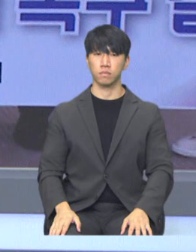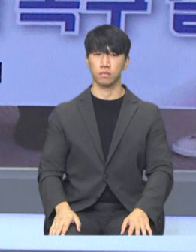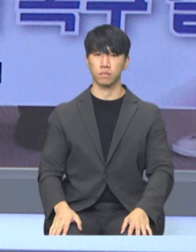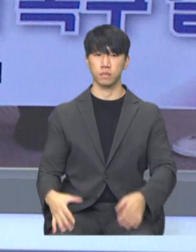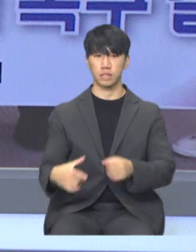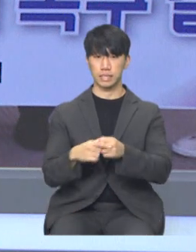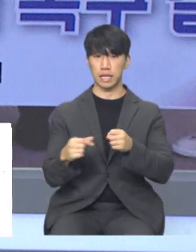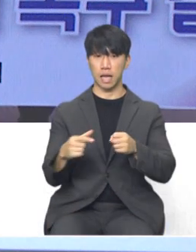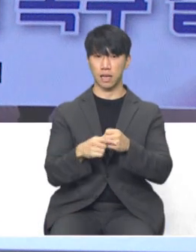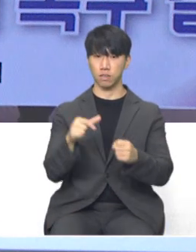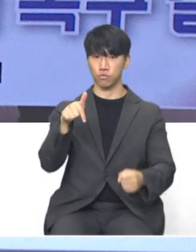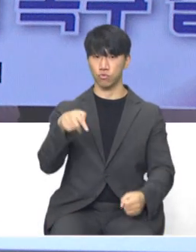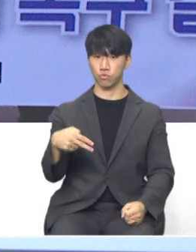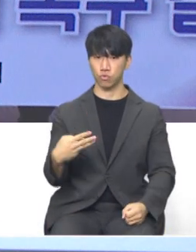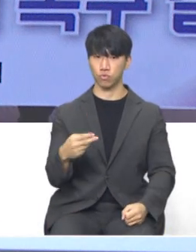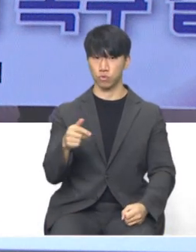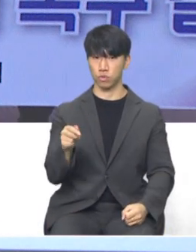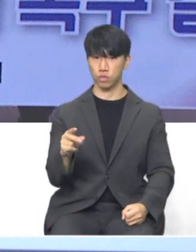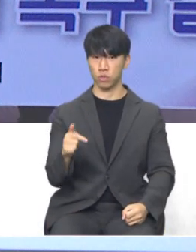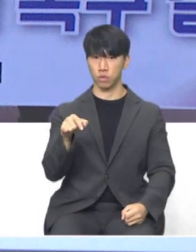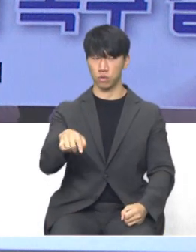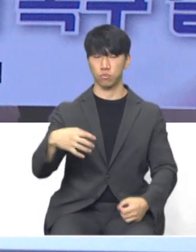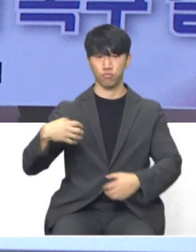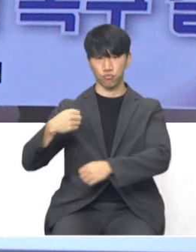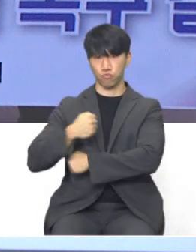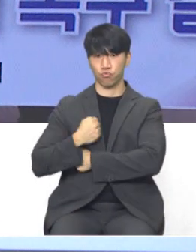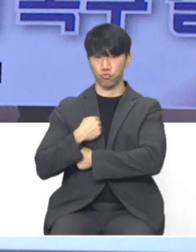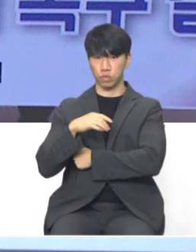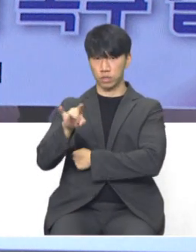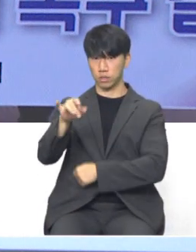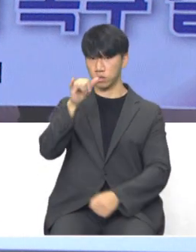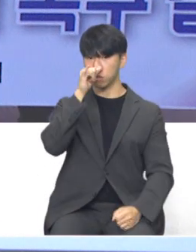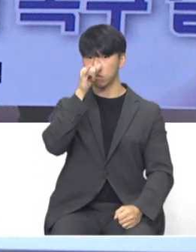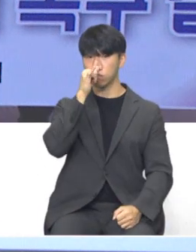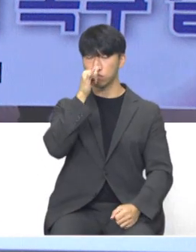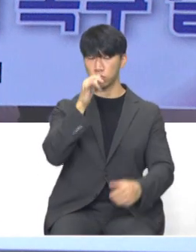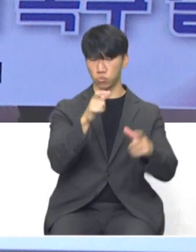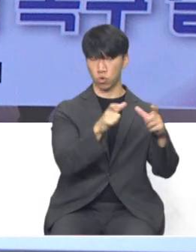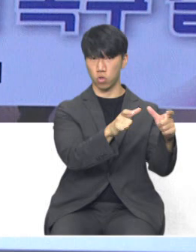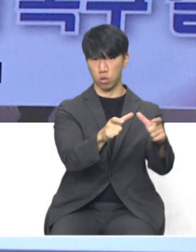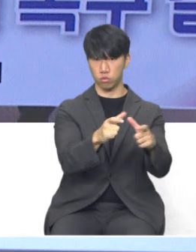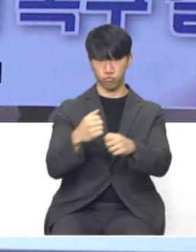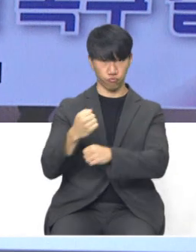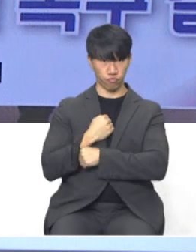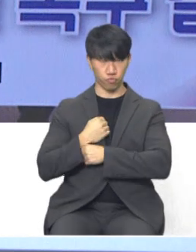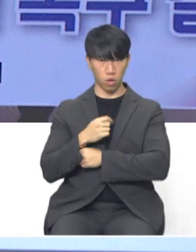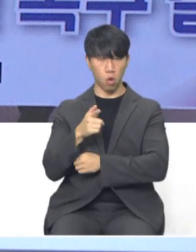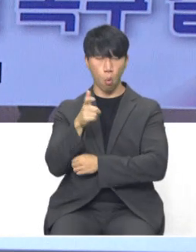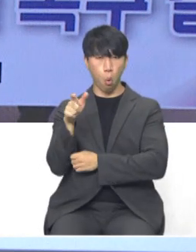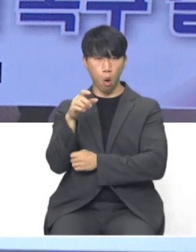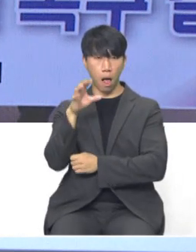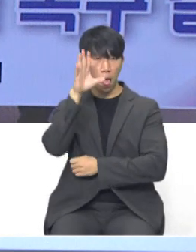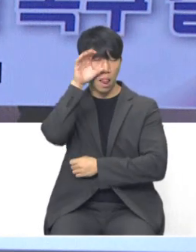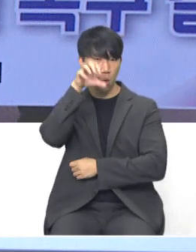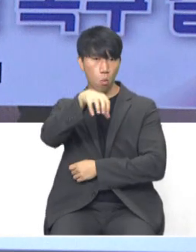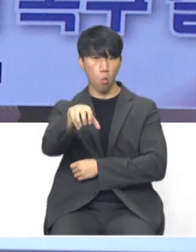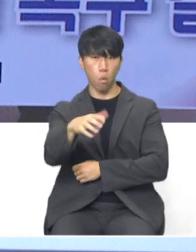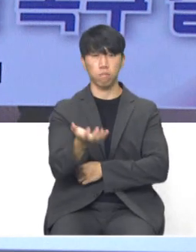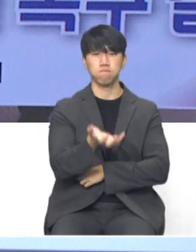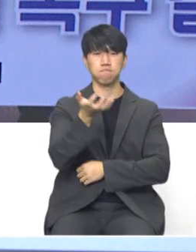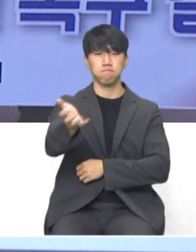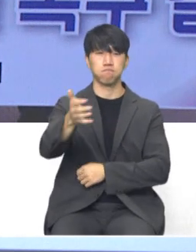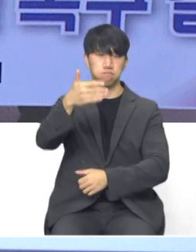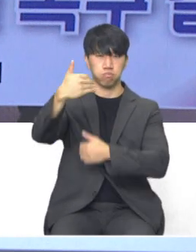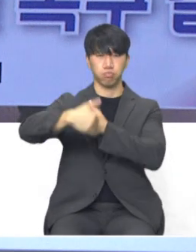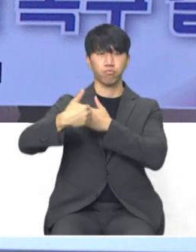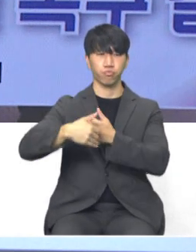계양구 귤현동에는 군부대가 남아있는데요. 지역에선 군부대와 탄약고를 다른 곳으로 옮겨달라는 민원이 끊이질